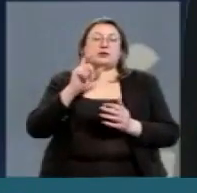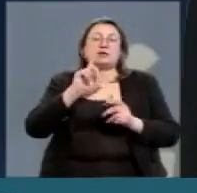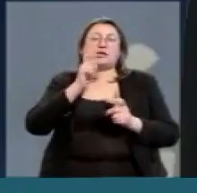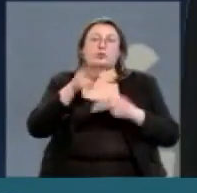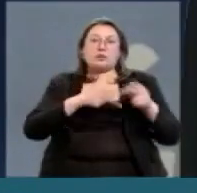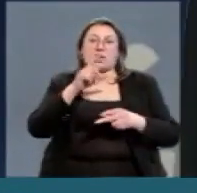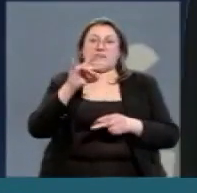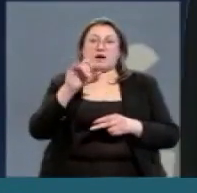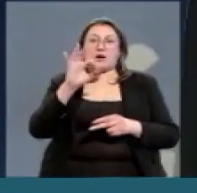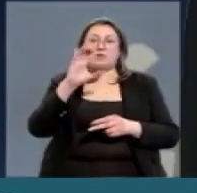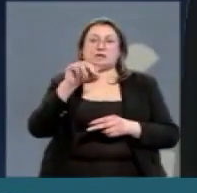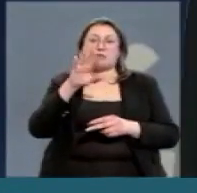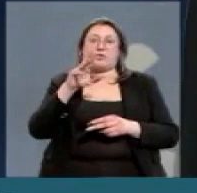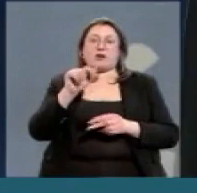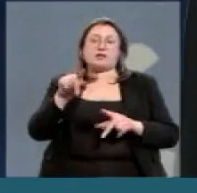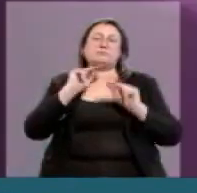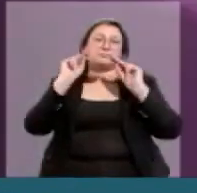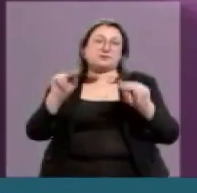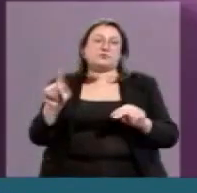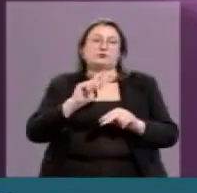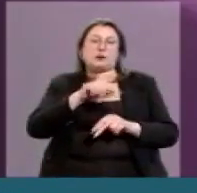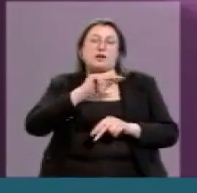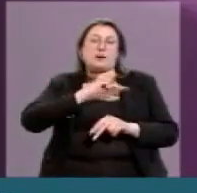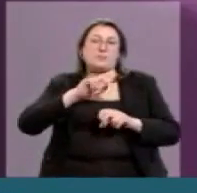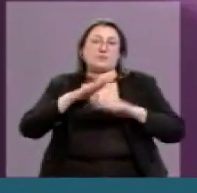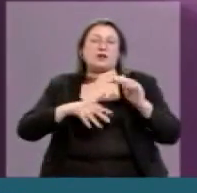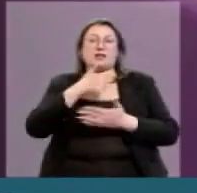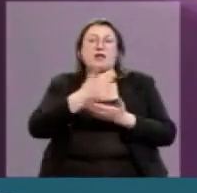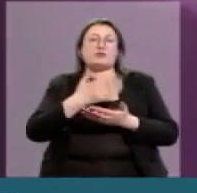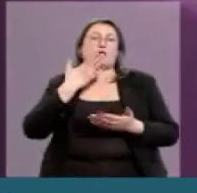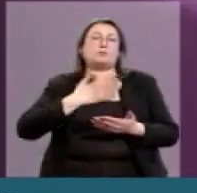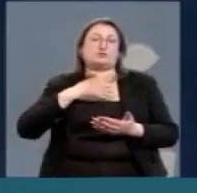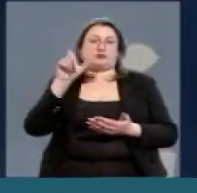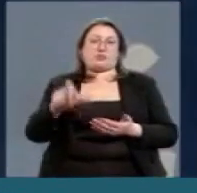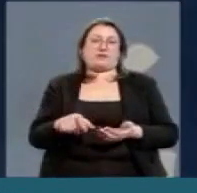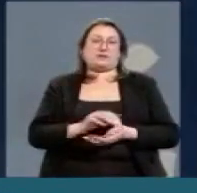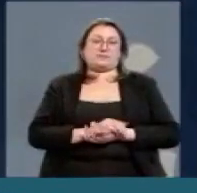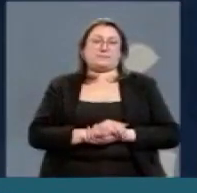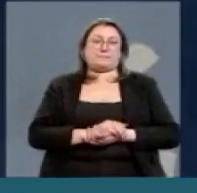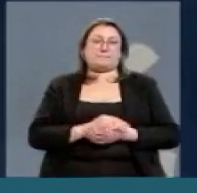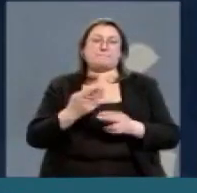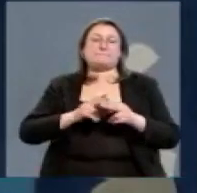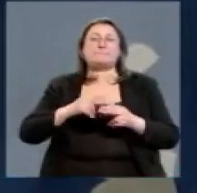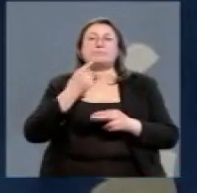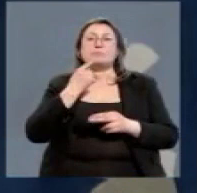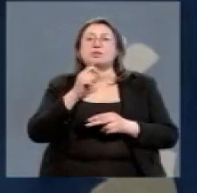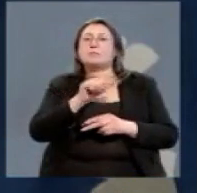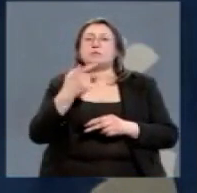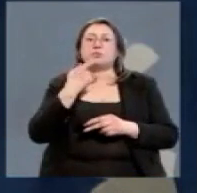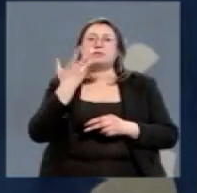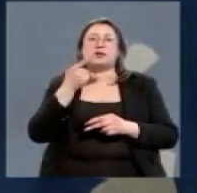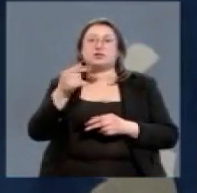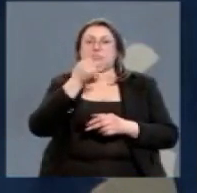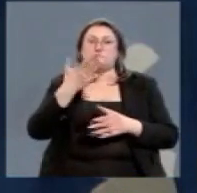хирург Эльвира Асадова. Она признала, что в ее профессии главное – любить человека. Самое трудное в нашей профессии – это когда ты